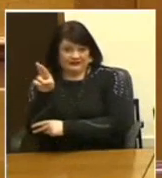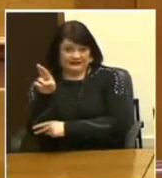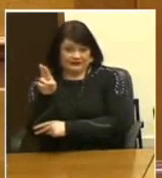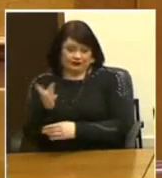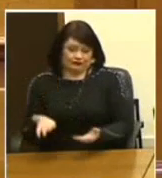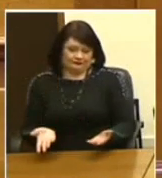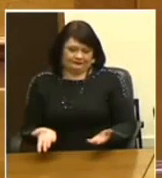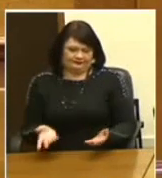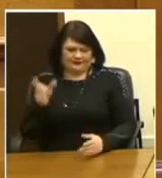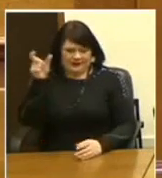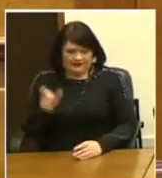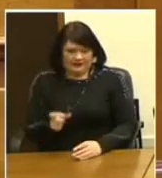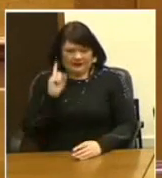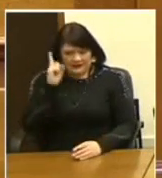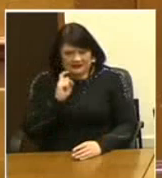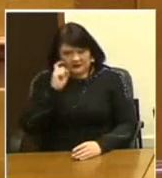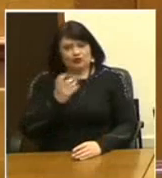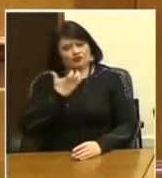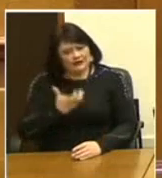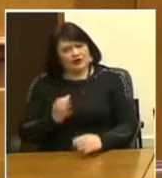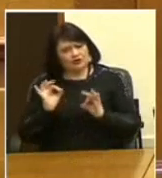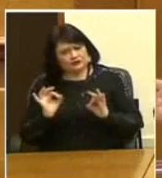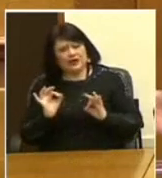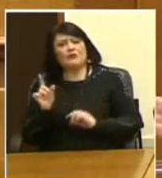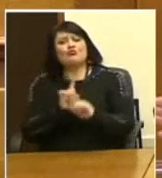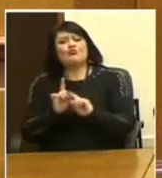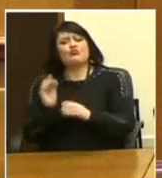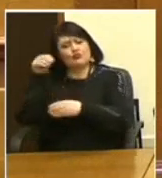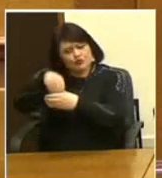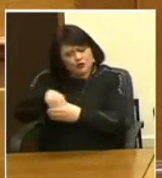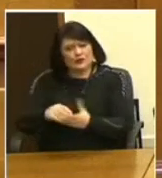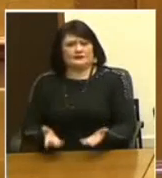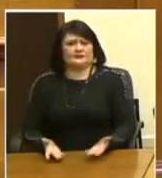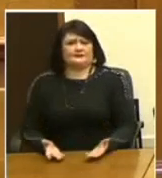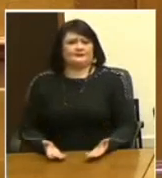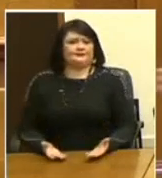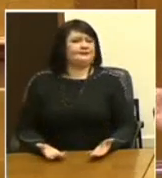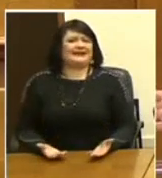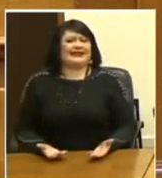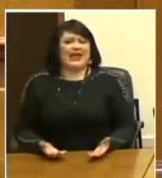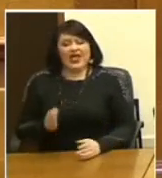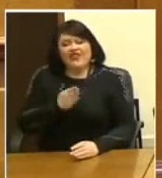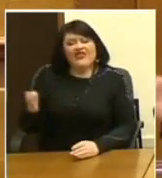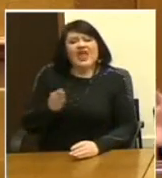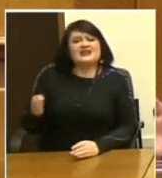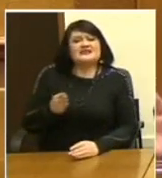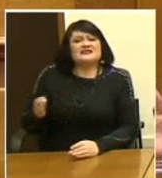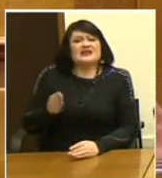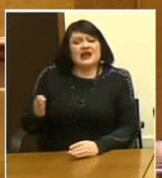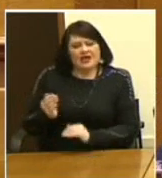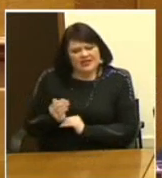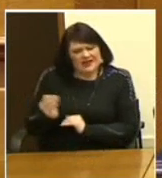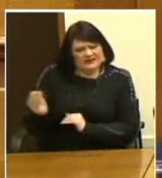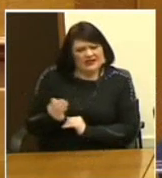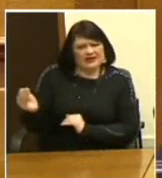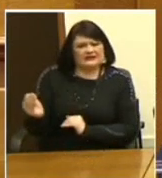Ανήκει, είναι γνωστός, βαβαρός, ανήκει στην, θα έλεγε κανείς, δεξιότατη τάση του